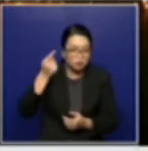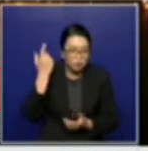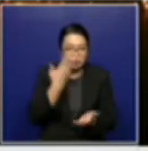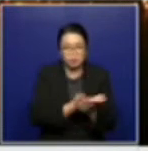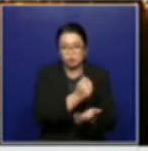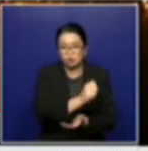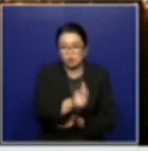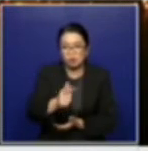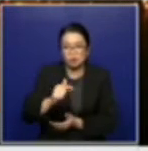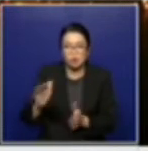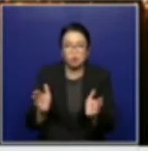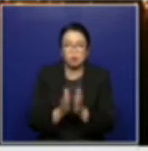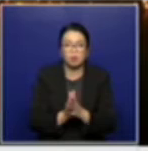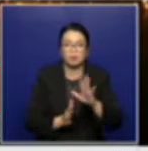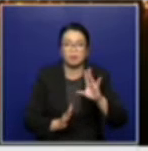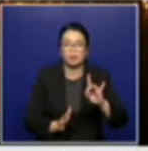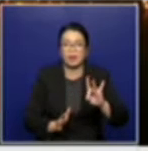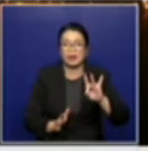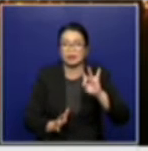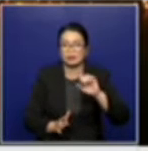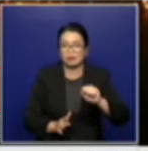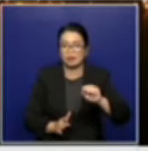นี่ยประมาณ